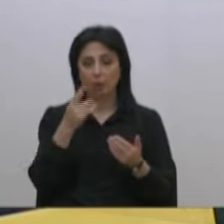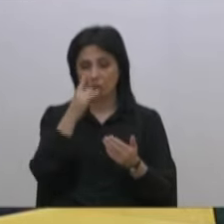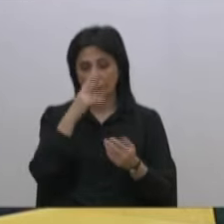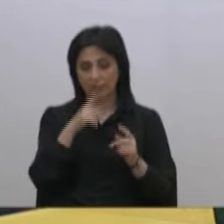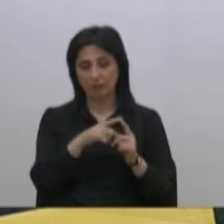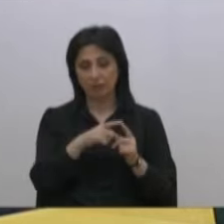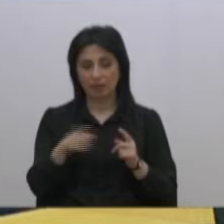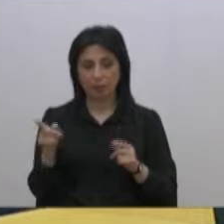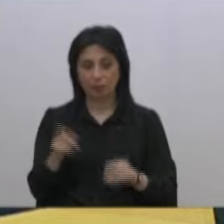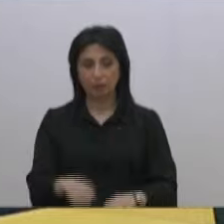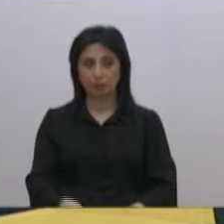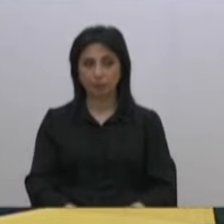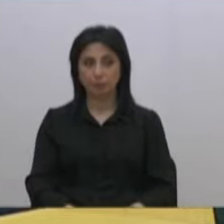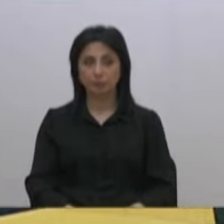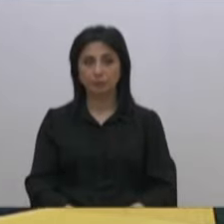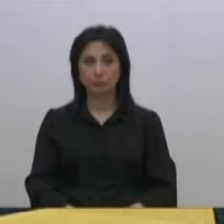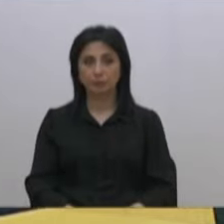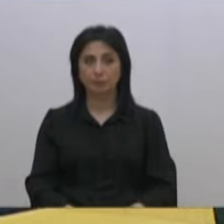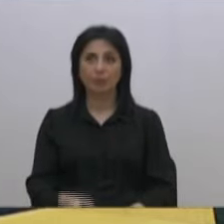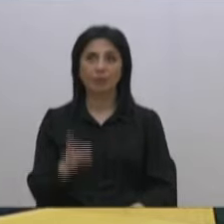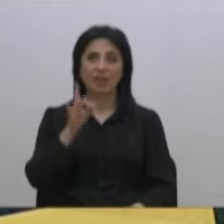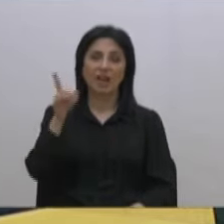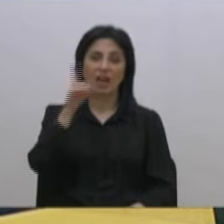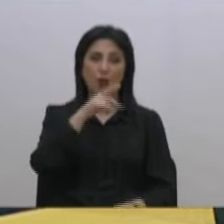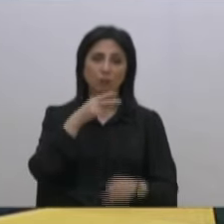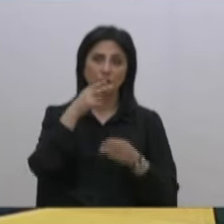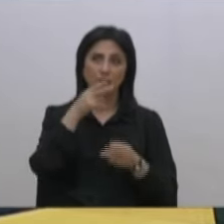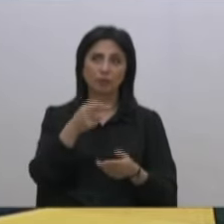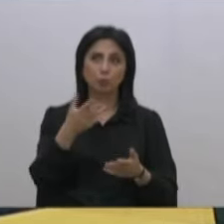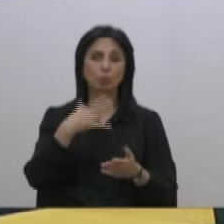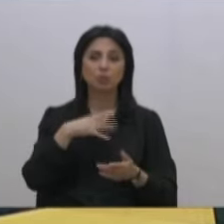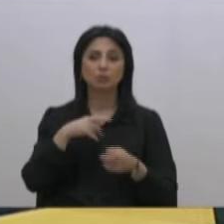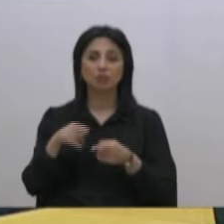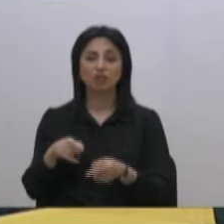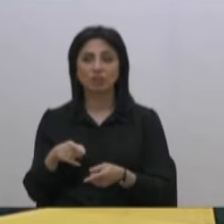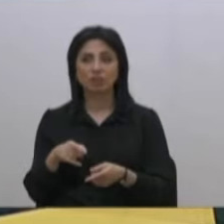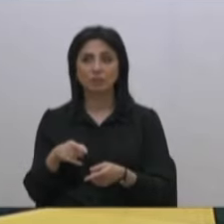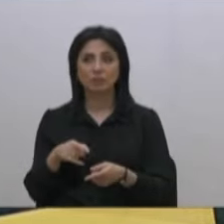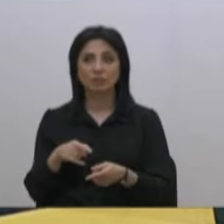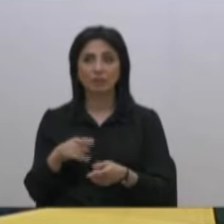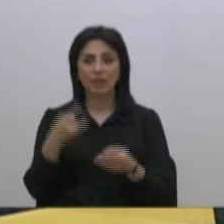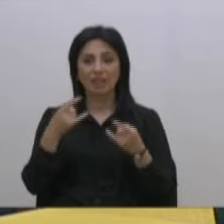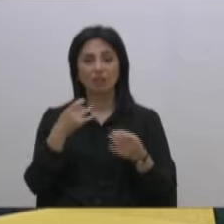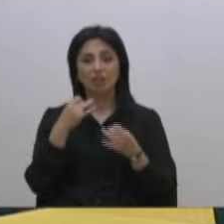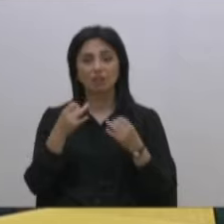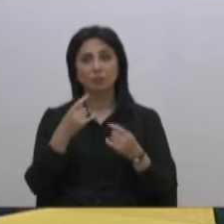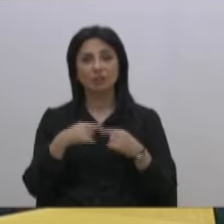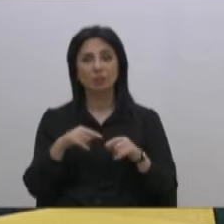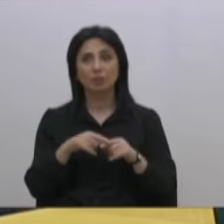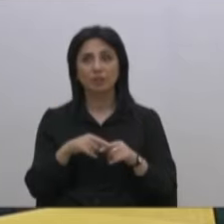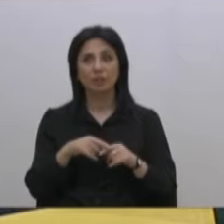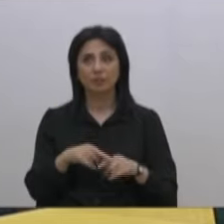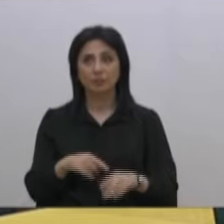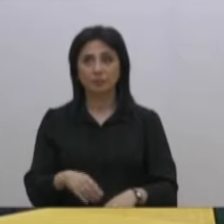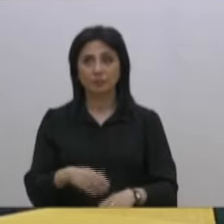თვეების განმავლობაში რეგიონებში ჩასულა, თბილისში ეთერში ესაუბრება საზოგადოებას, ეთერი,